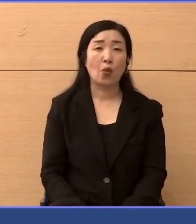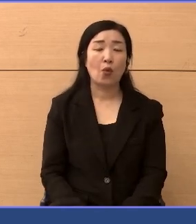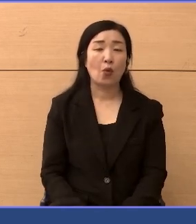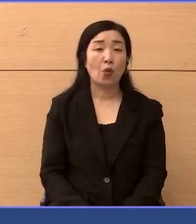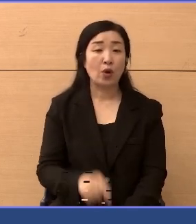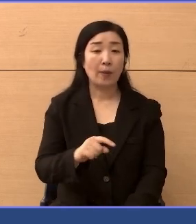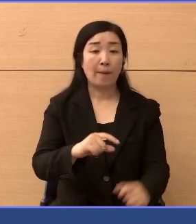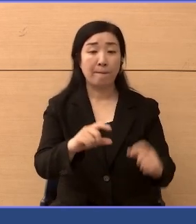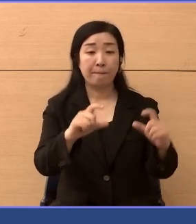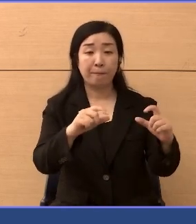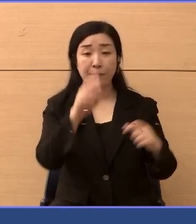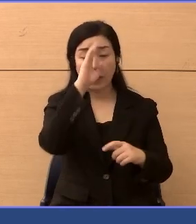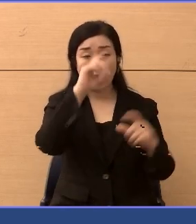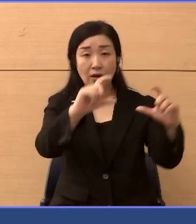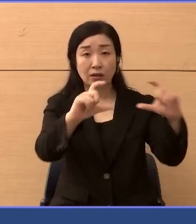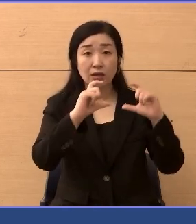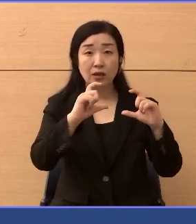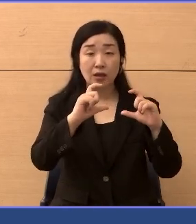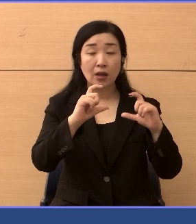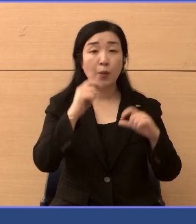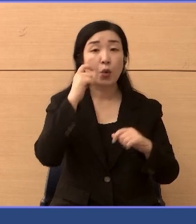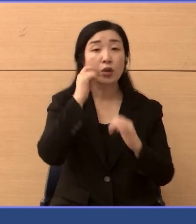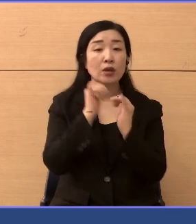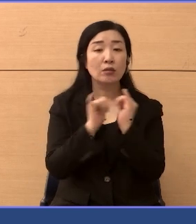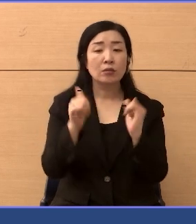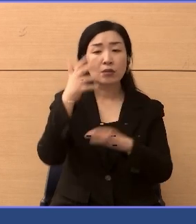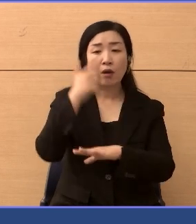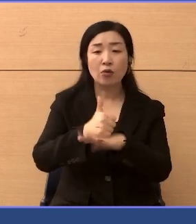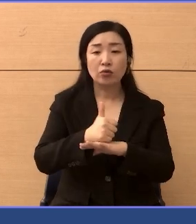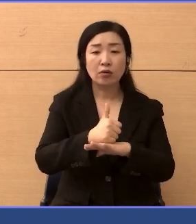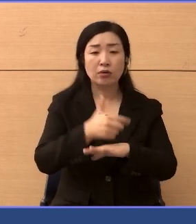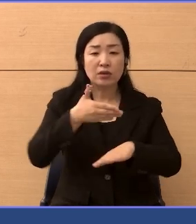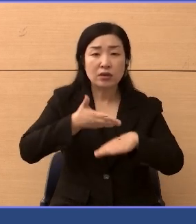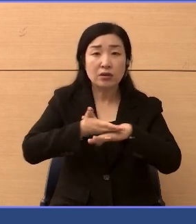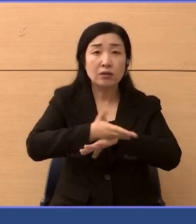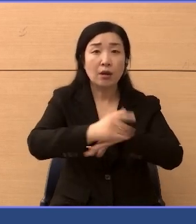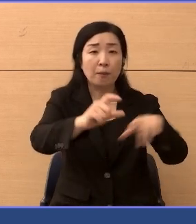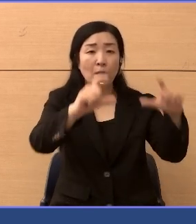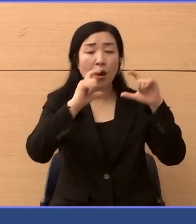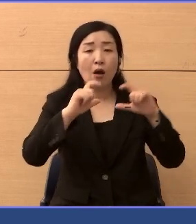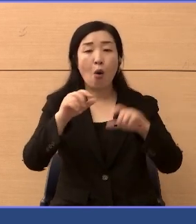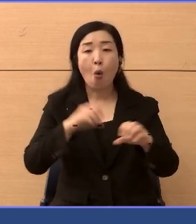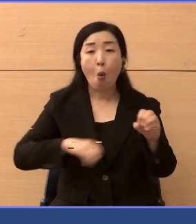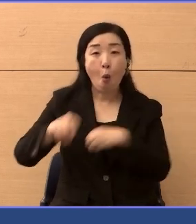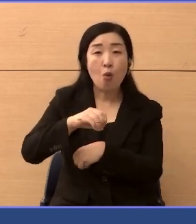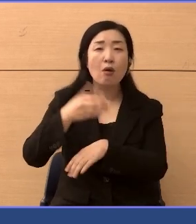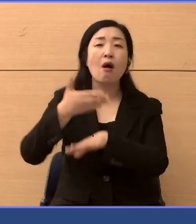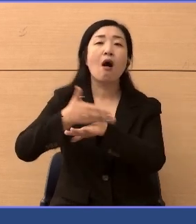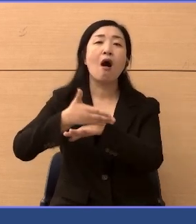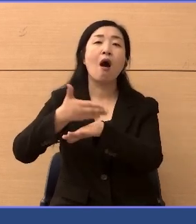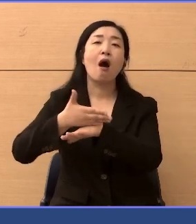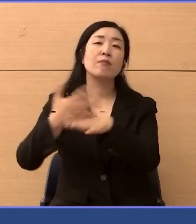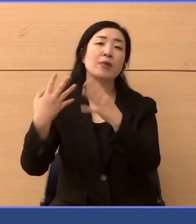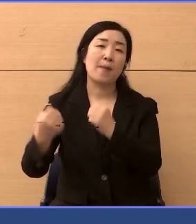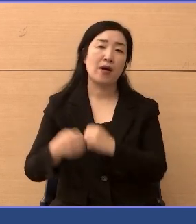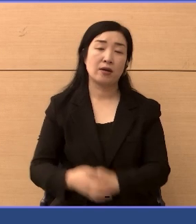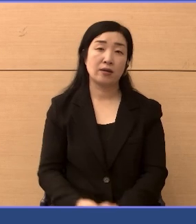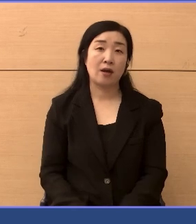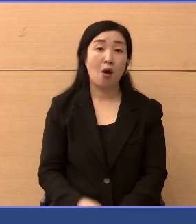진단을 받지 that 못하고 occurs, because 온 it helps 사람들은 explain 진단을 받게 why 되면은 their life 오히려 has taken the 감사하는 route 경우가 that it